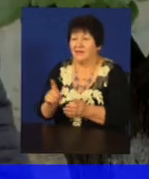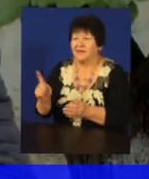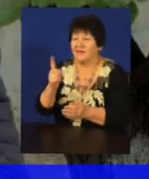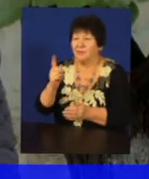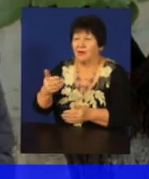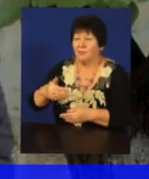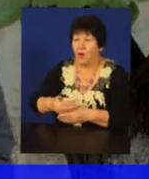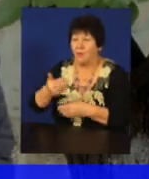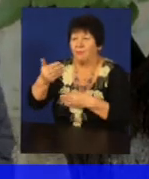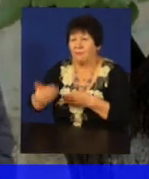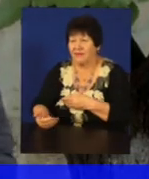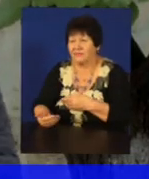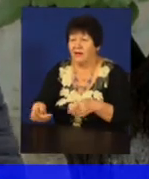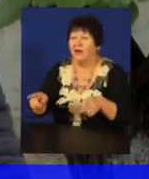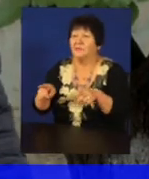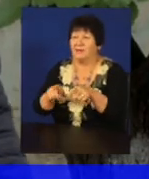pas